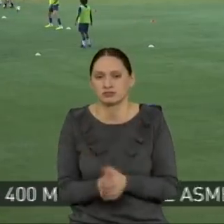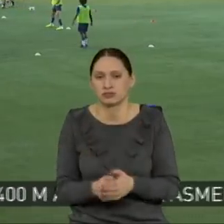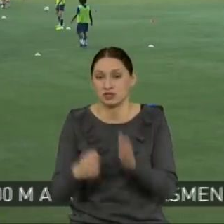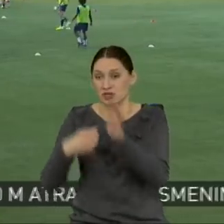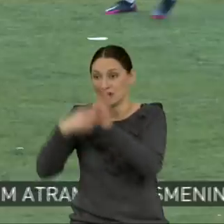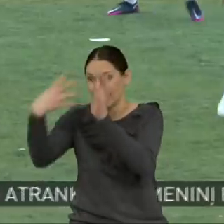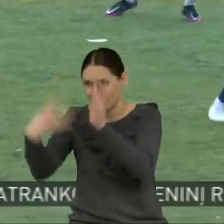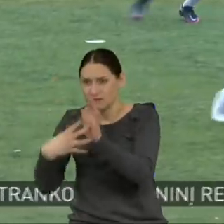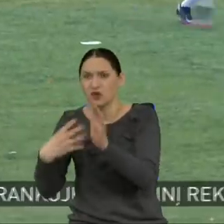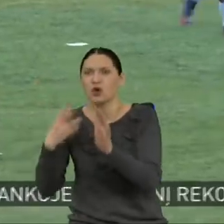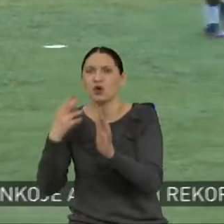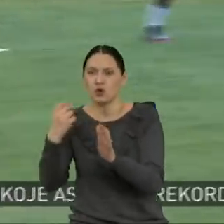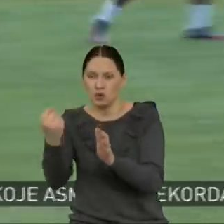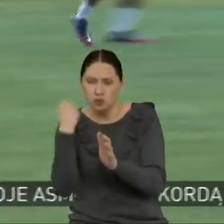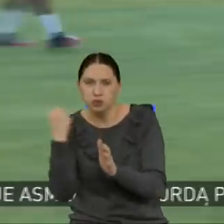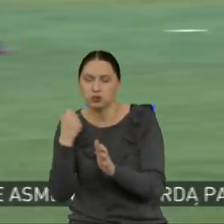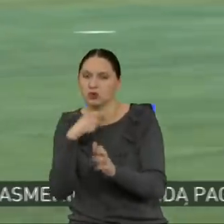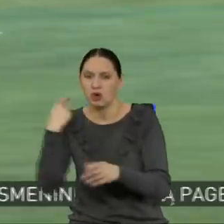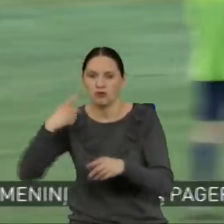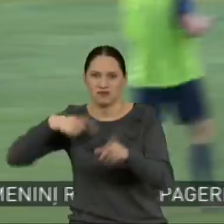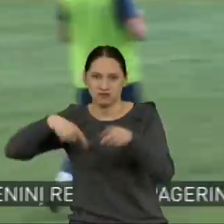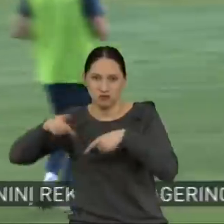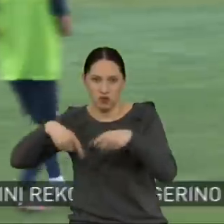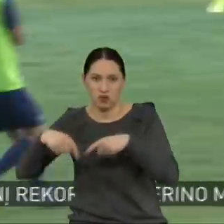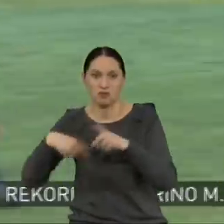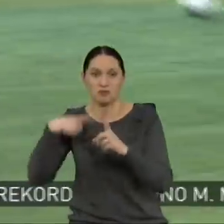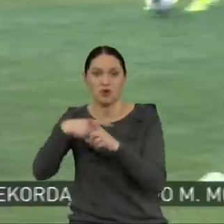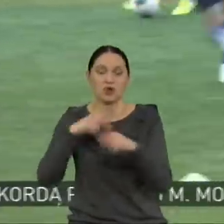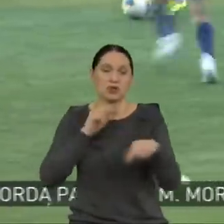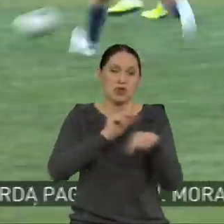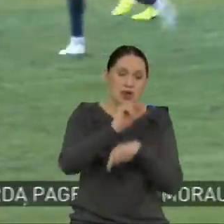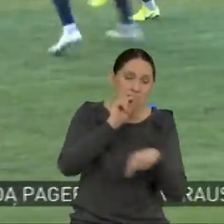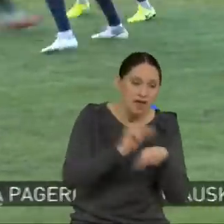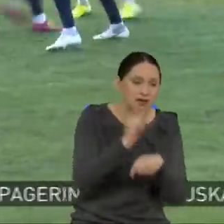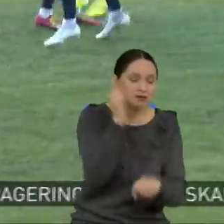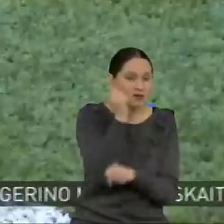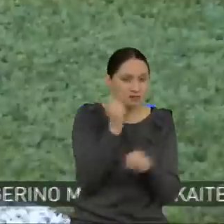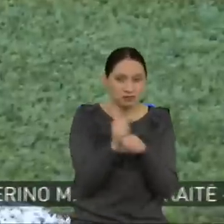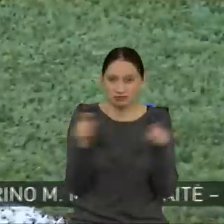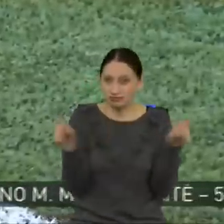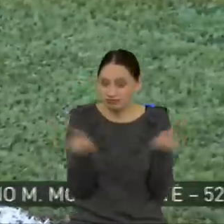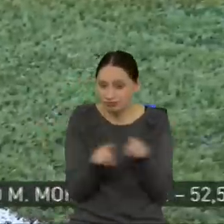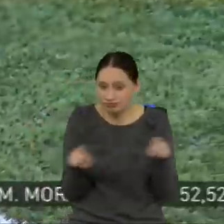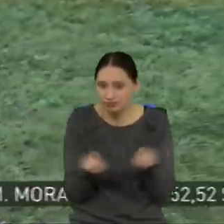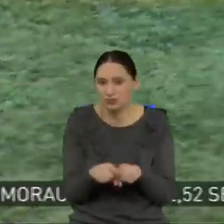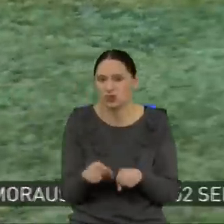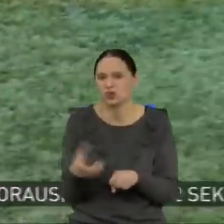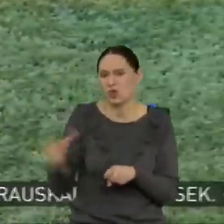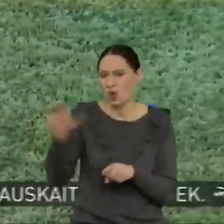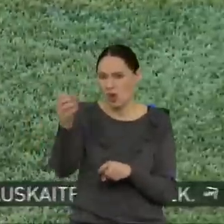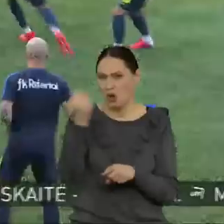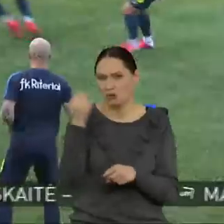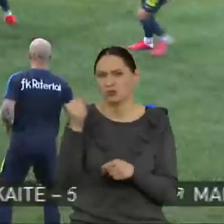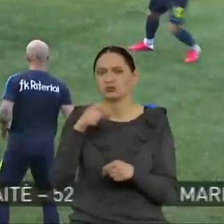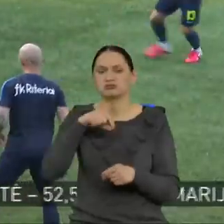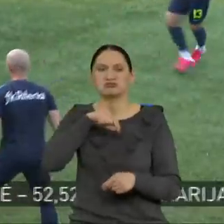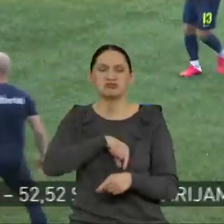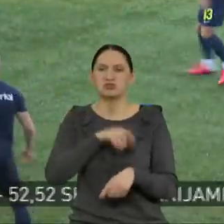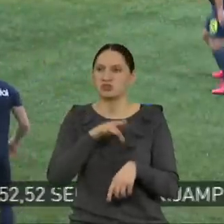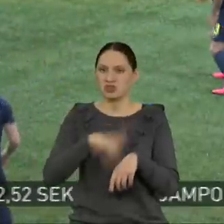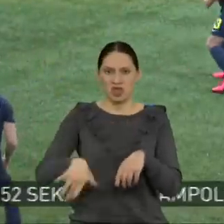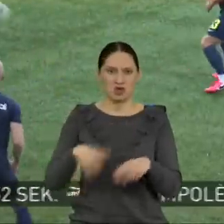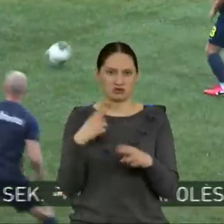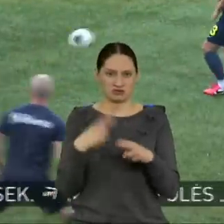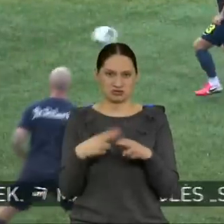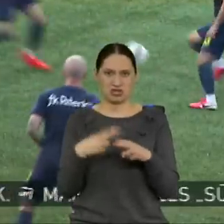dalis žaidėjai. Bet koronavirusas neaplenkė ir trenerių bei personalo. Skelbiama, kad dauguma užsikrėtusiųjų simptomų nejaučia